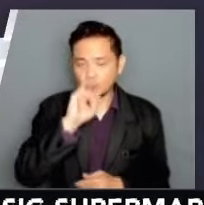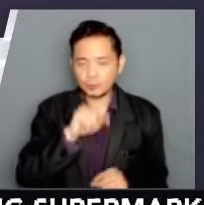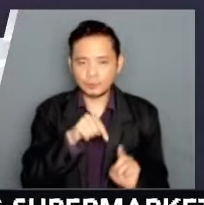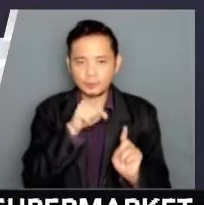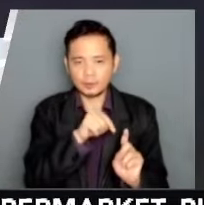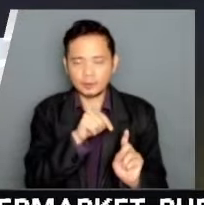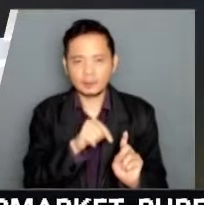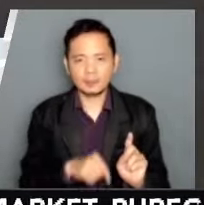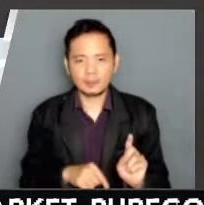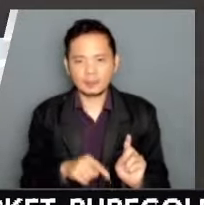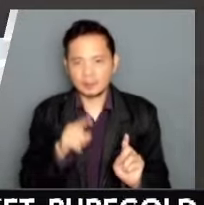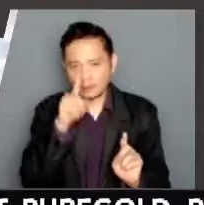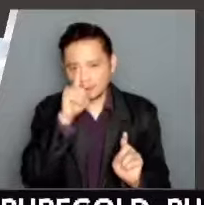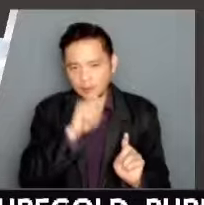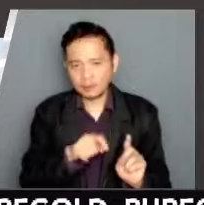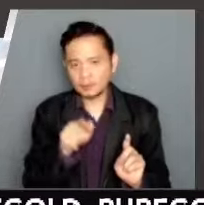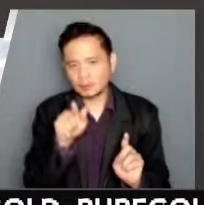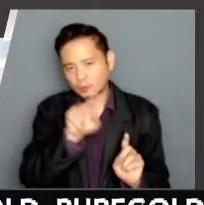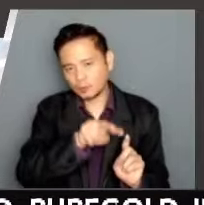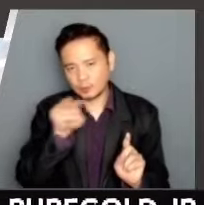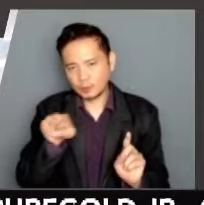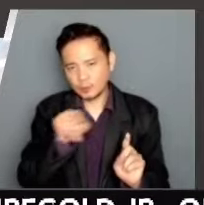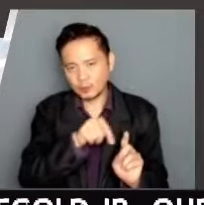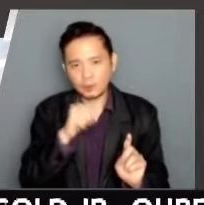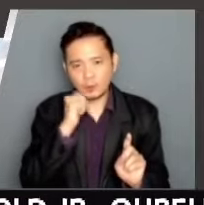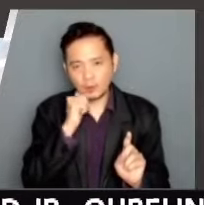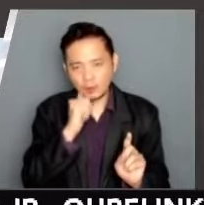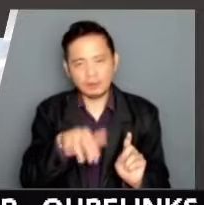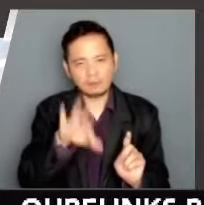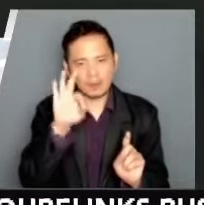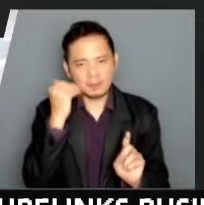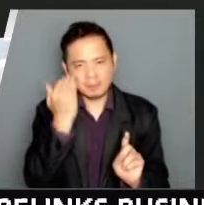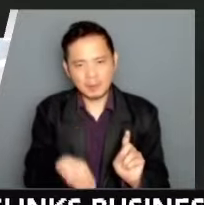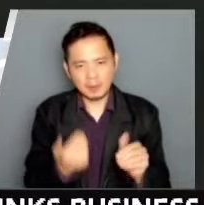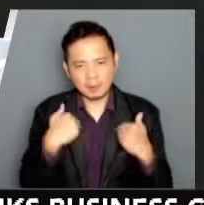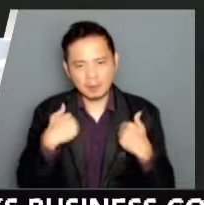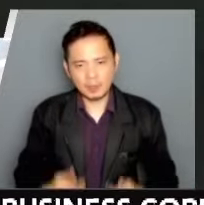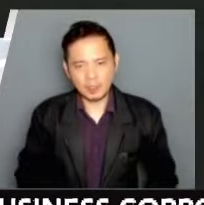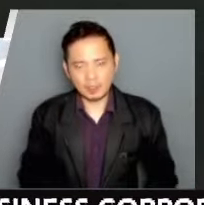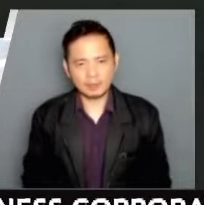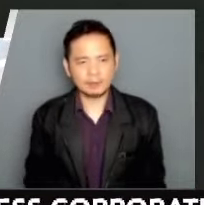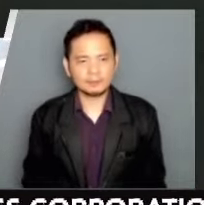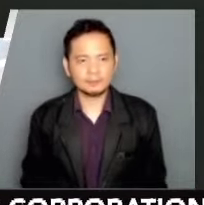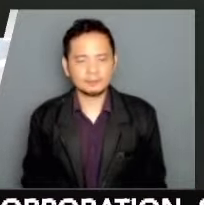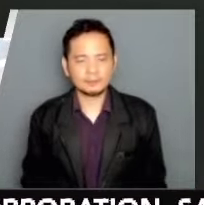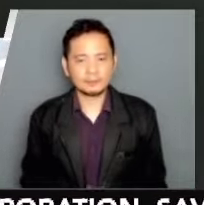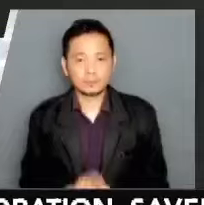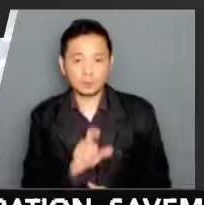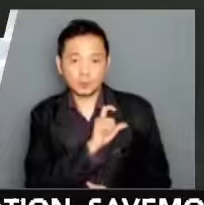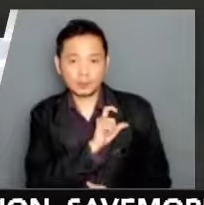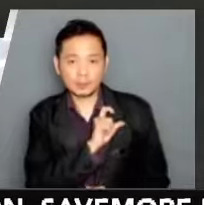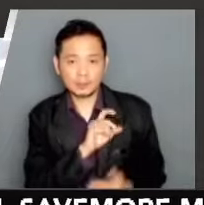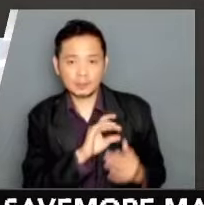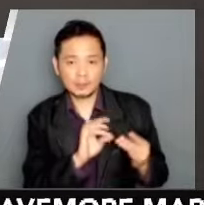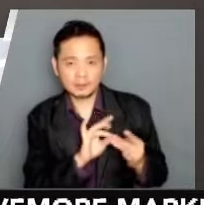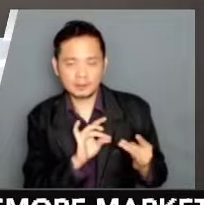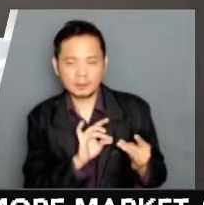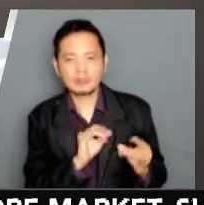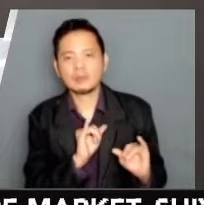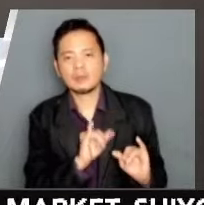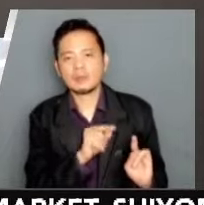22 anyos na babae sa loob ng kanilang bahay sa manduriao ayon sa pulisya nadatnan ng kanyang anak ang